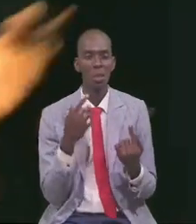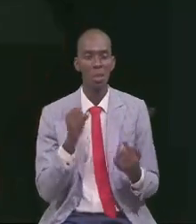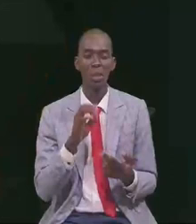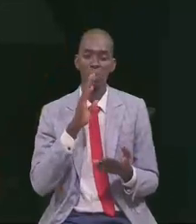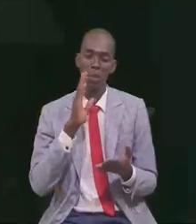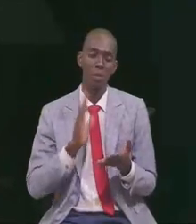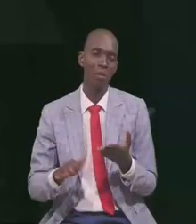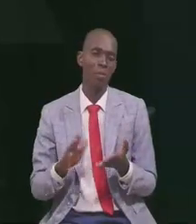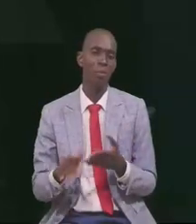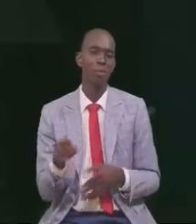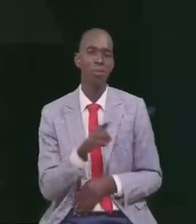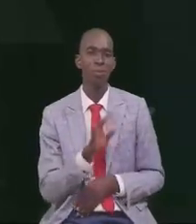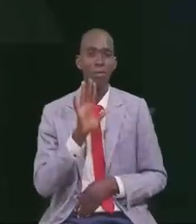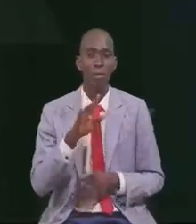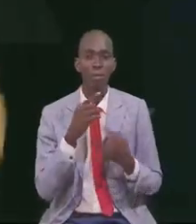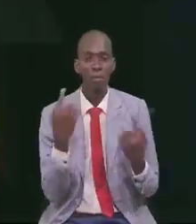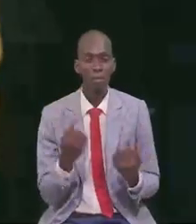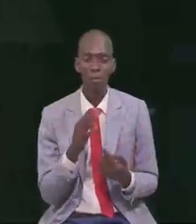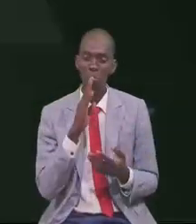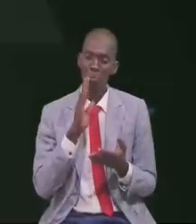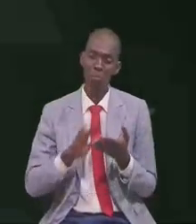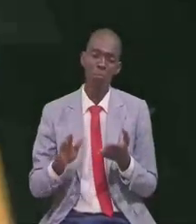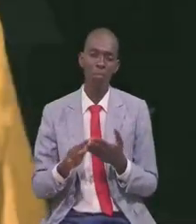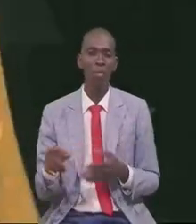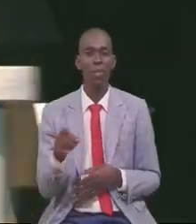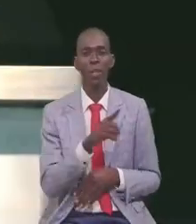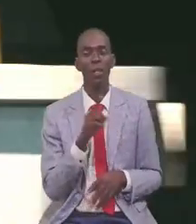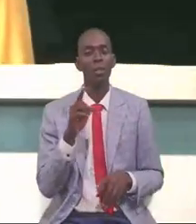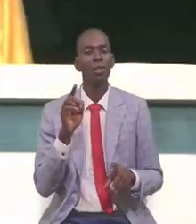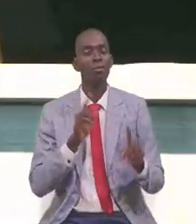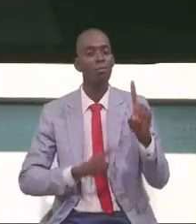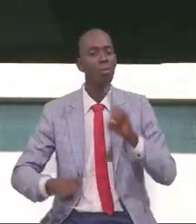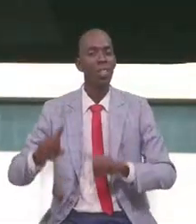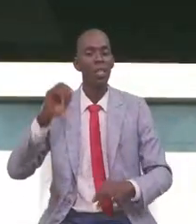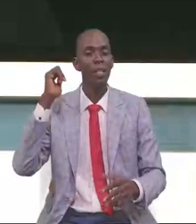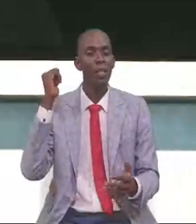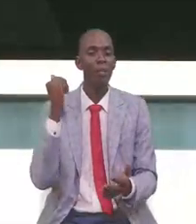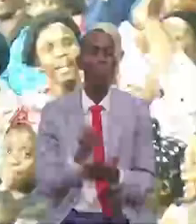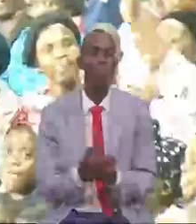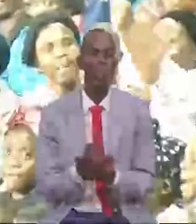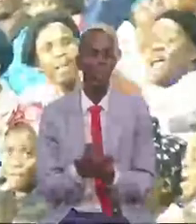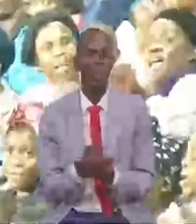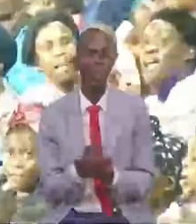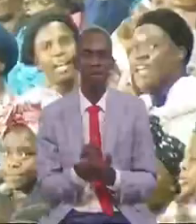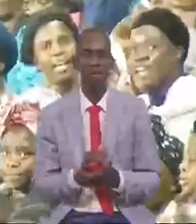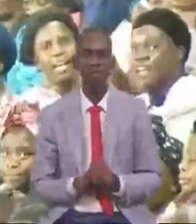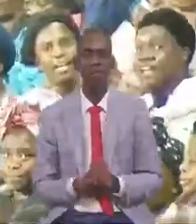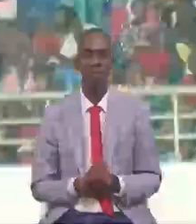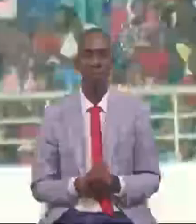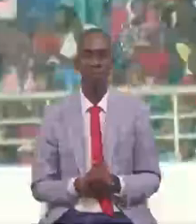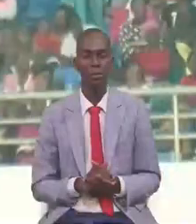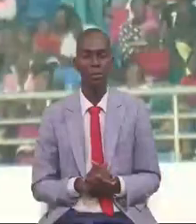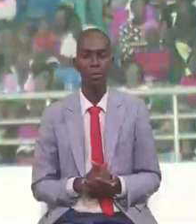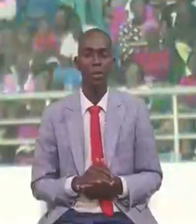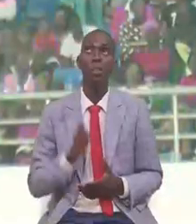te sont pardonnés. J'attendais votre amen de Lusaka. Il va pardonner